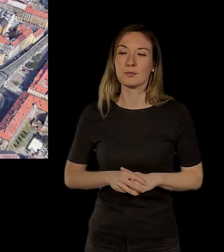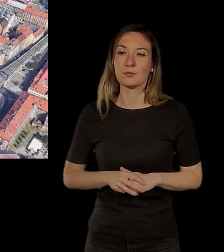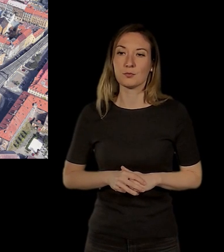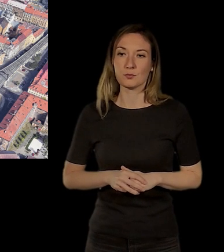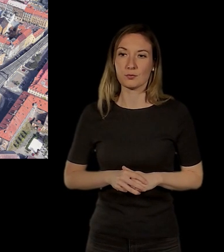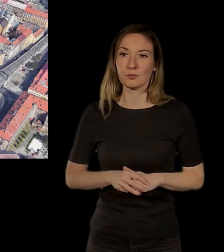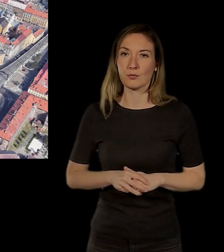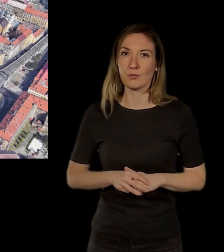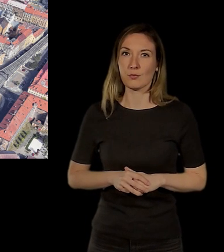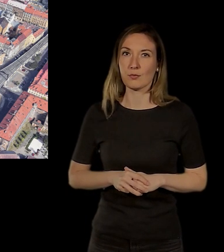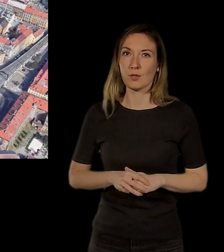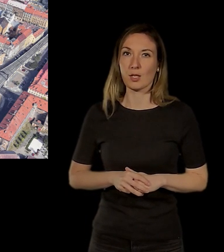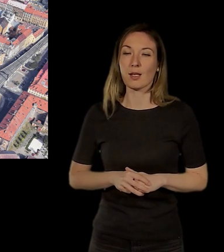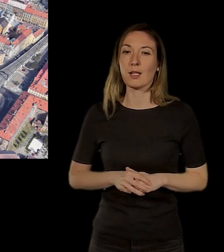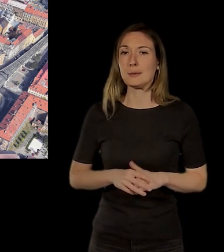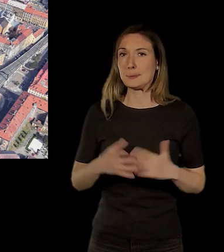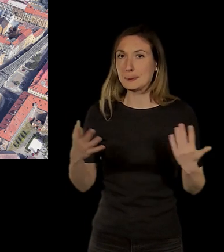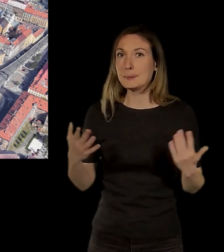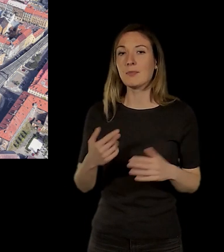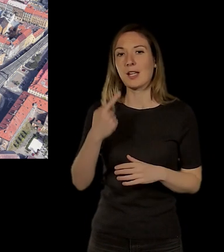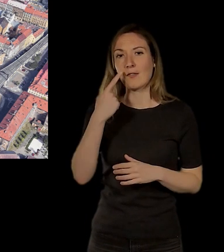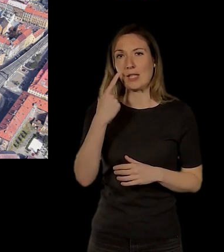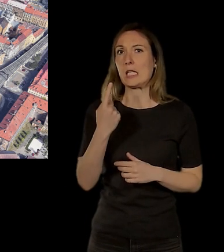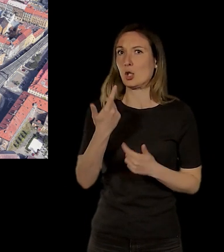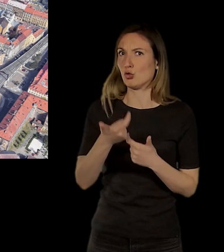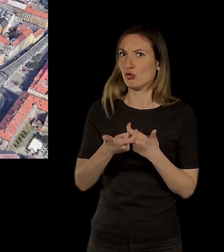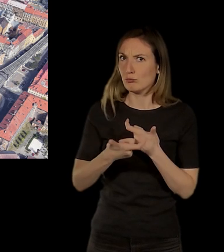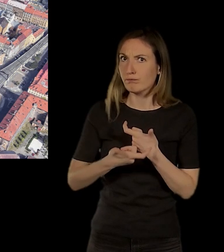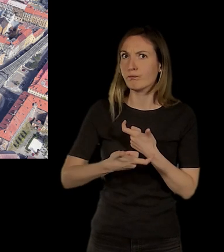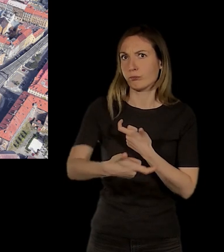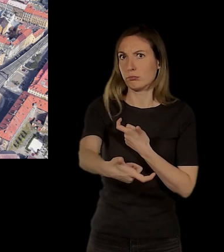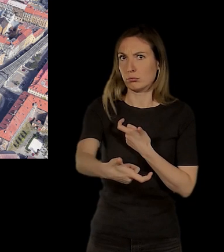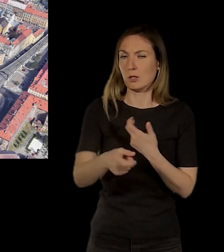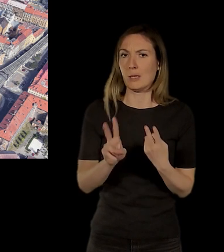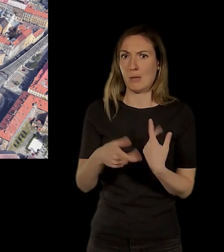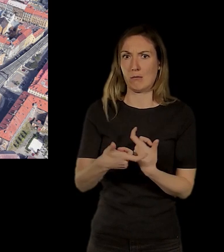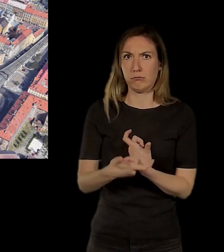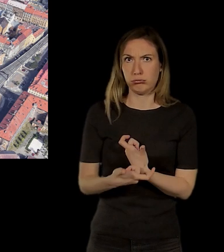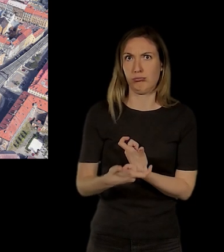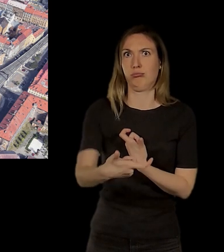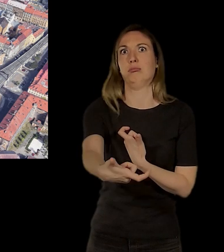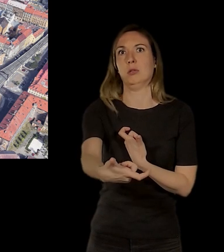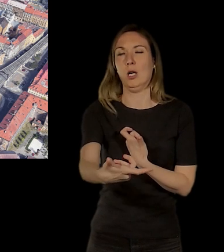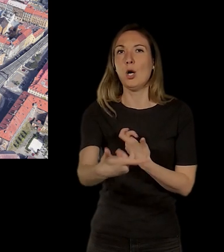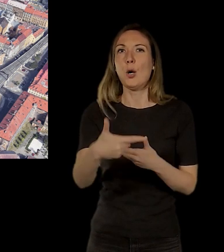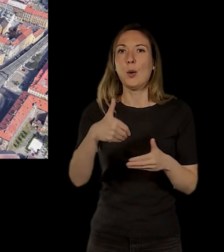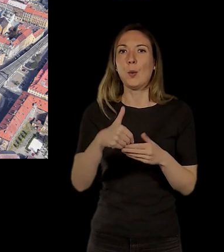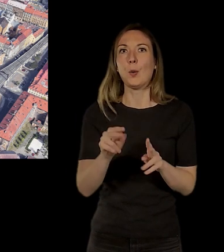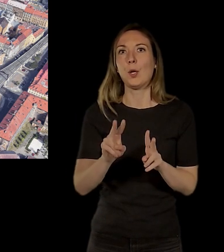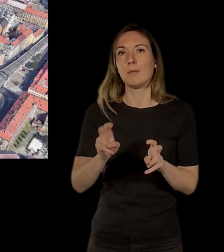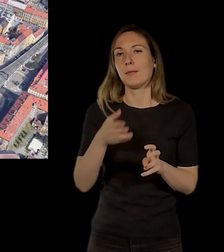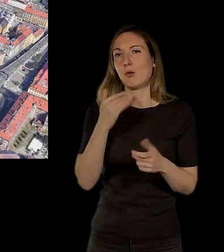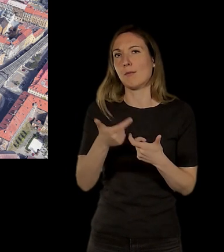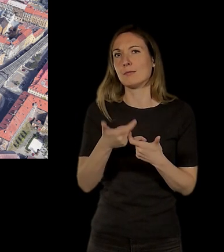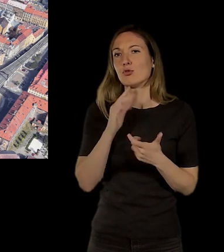U toho samotného tělesa magistrály, nebo zde můžeme mluvit o tělese, protože když mluvíme vlastně o samotné estakádě